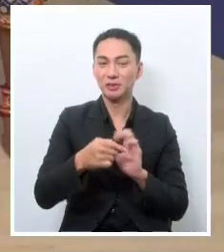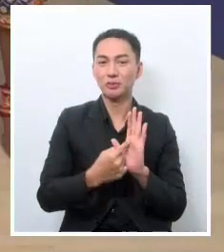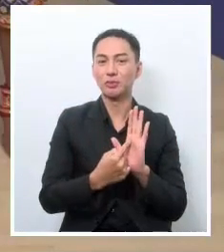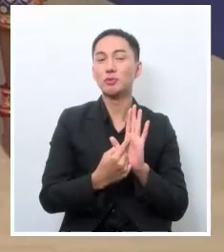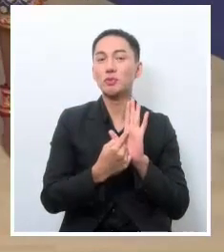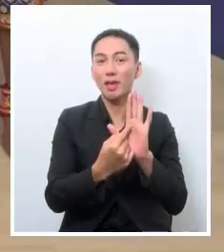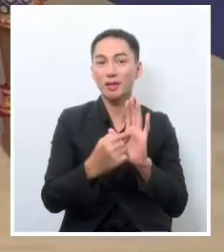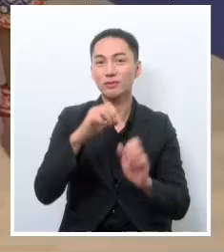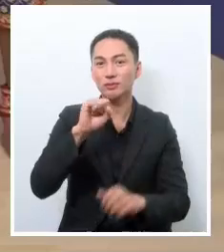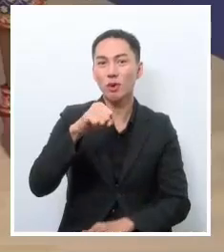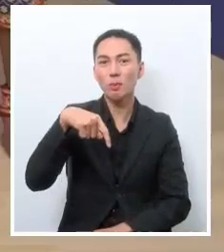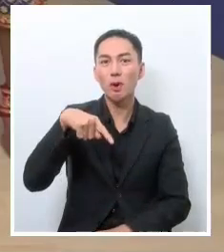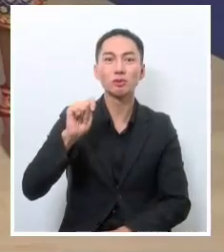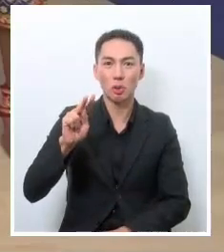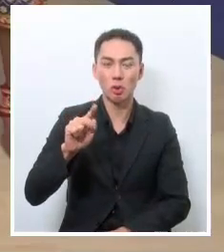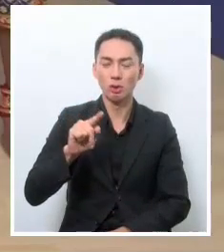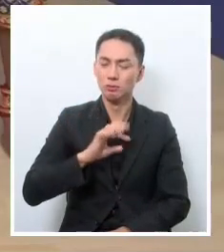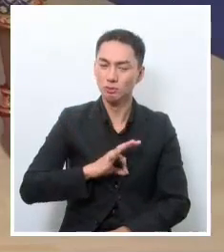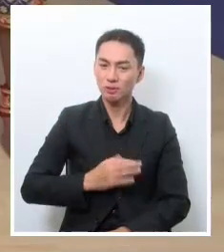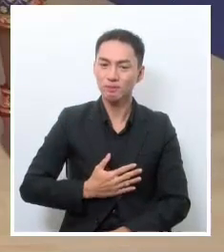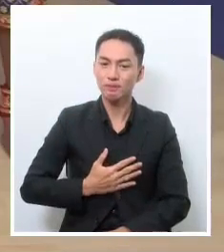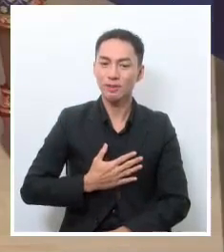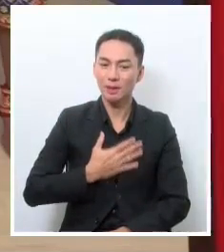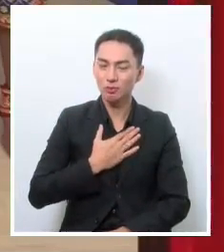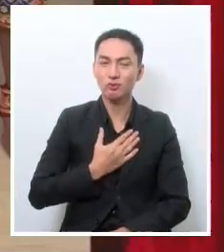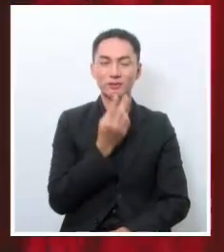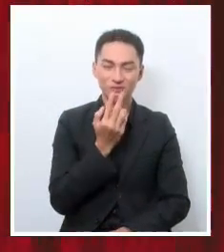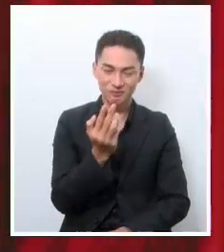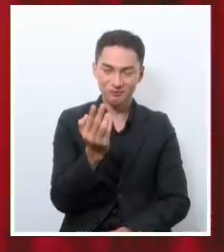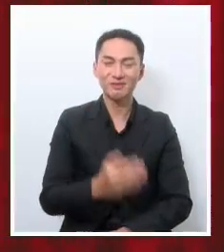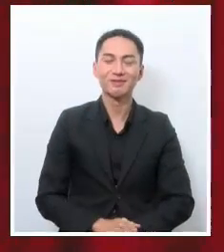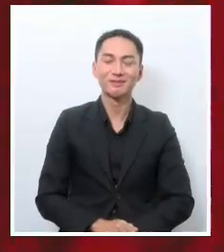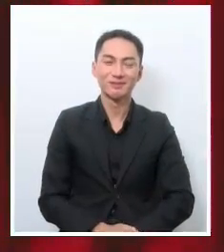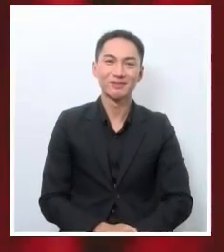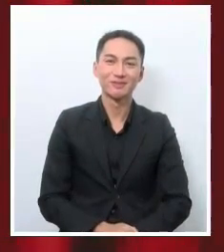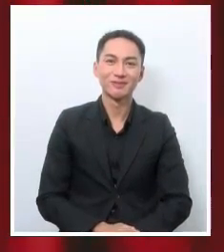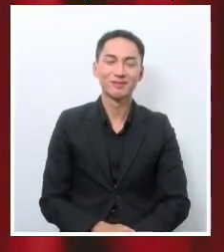สพฐที่ทำให้เกิดความภาคภูมิใจเชิญรับชมกันเลย